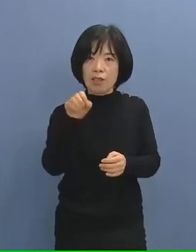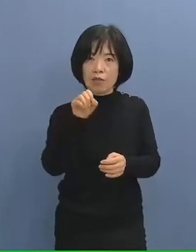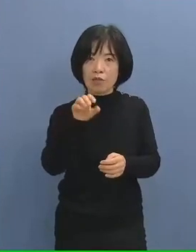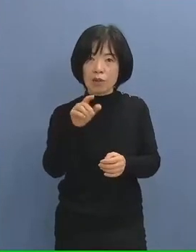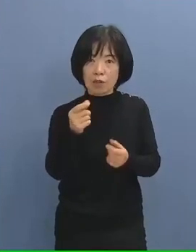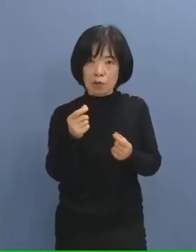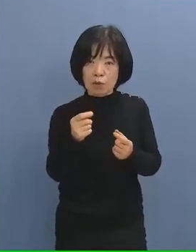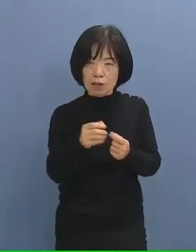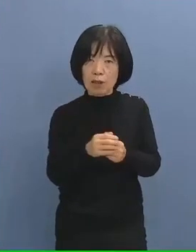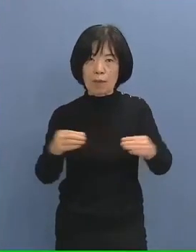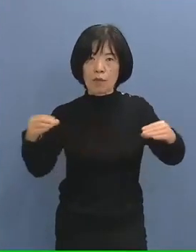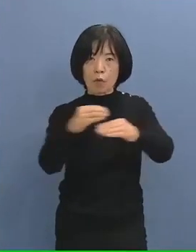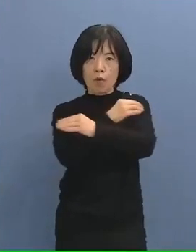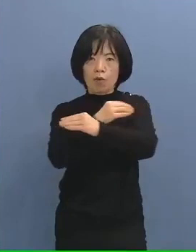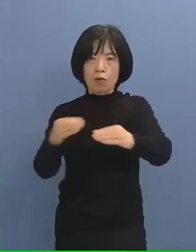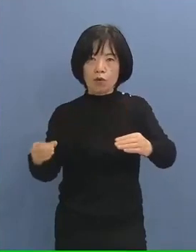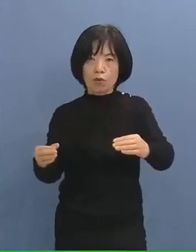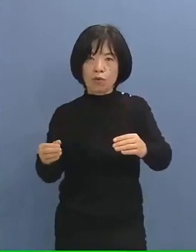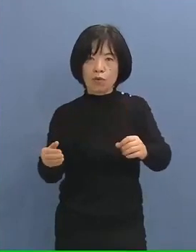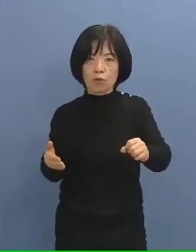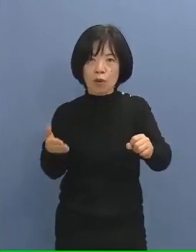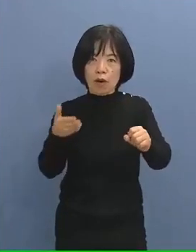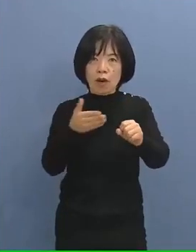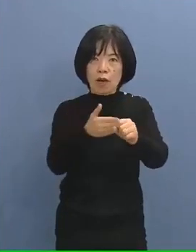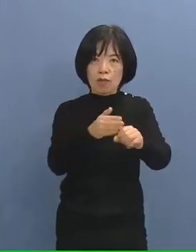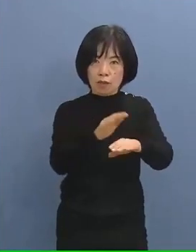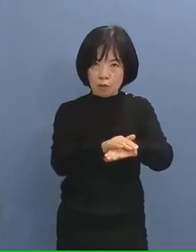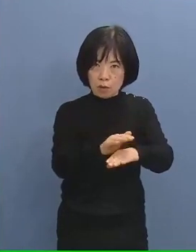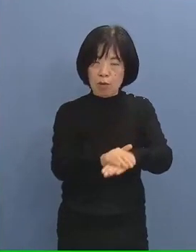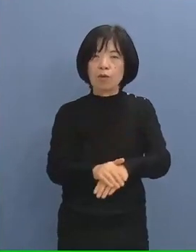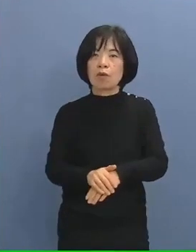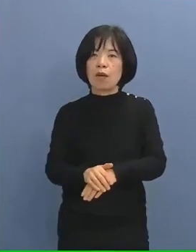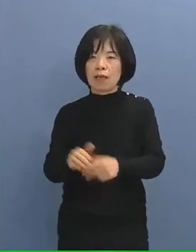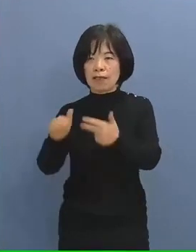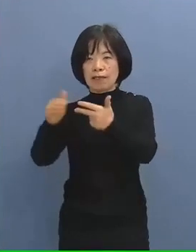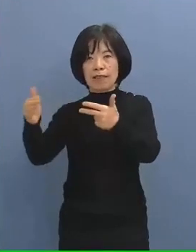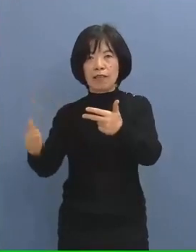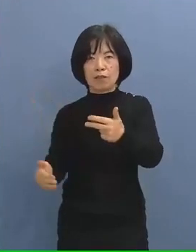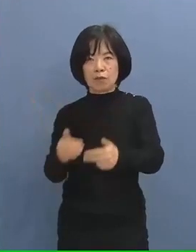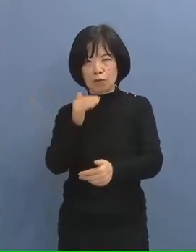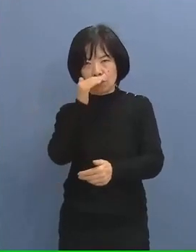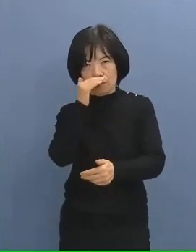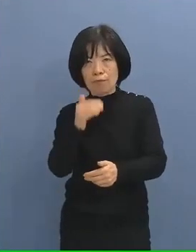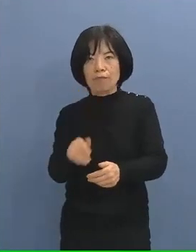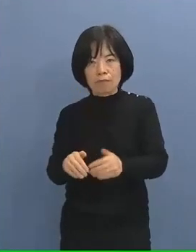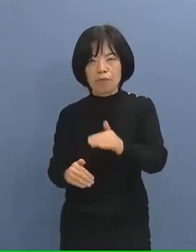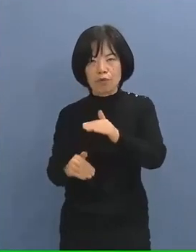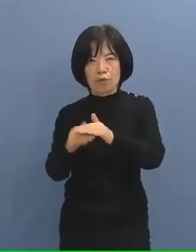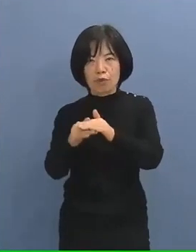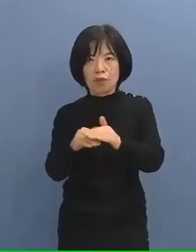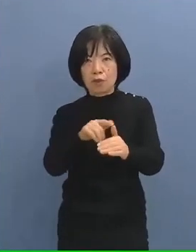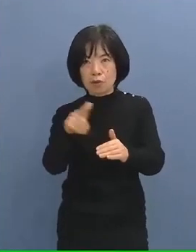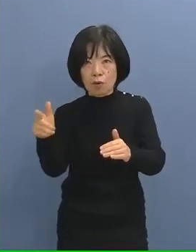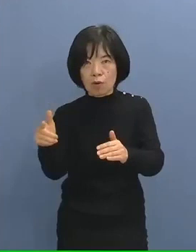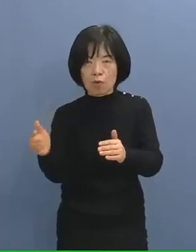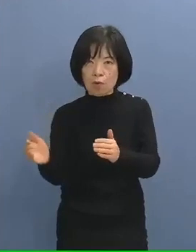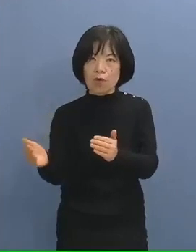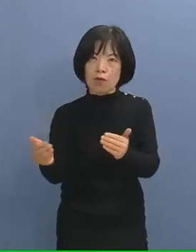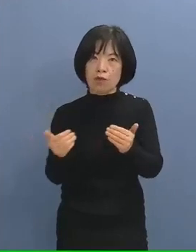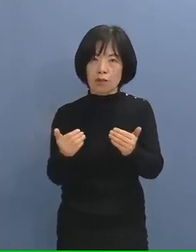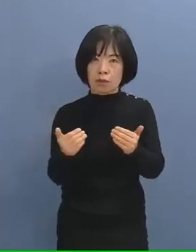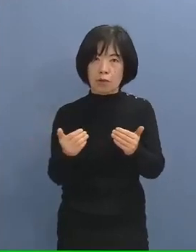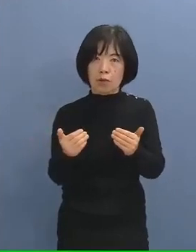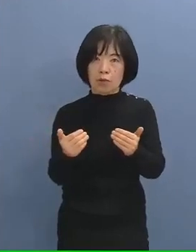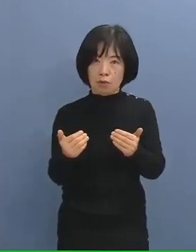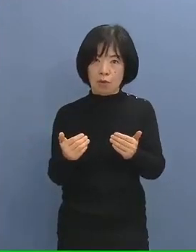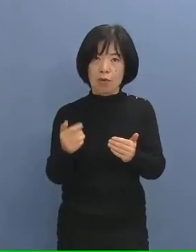ては交通のアクセスであるとか、また周辺施設の充実ということもしていかなければいけないんじゃないかという指摘もあり